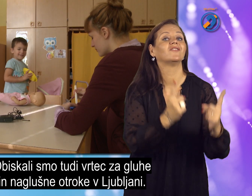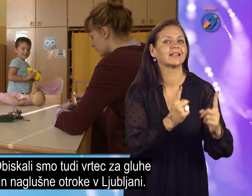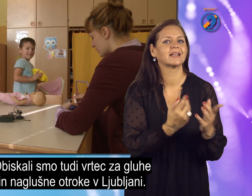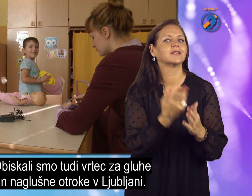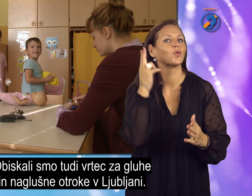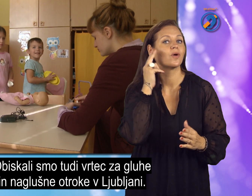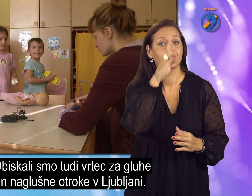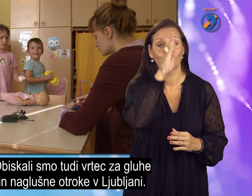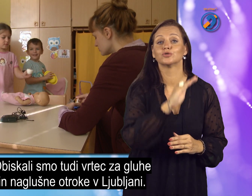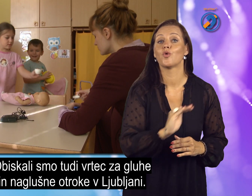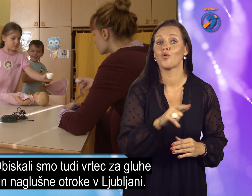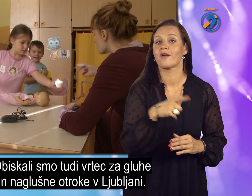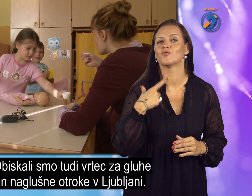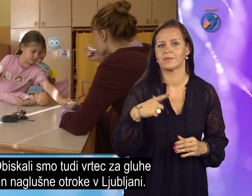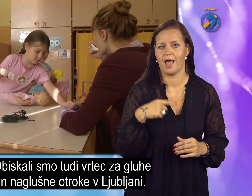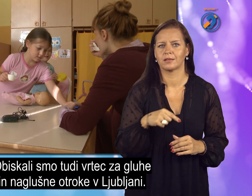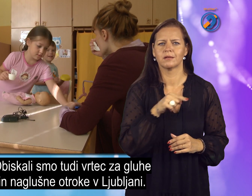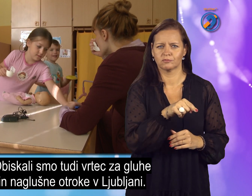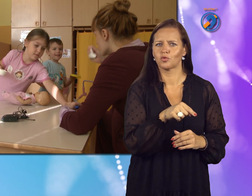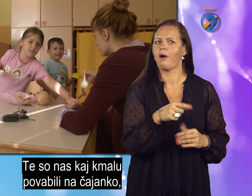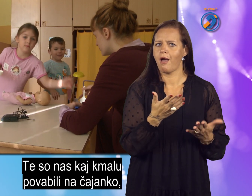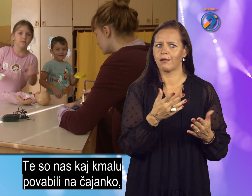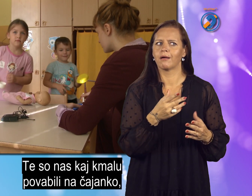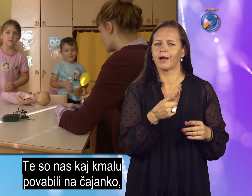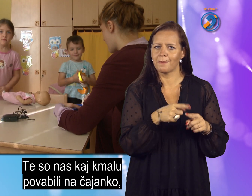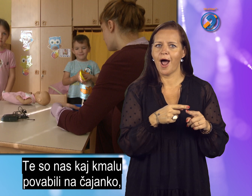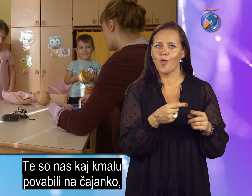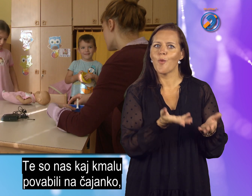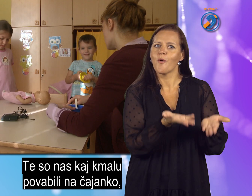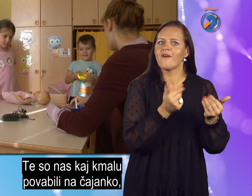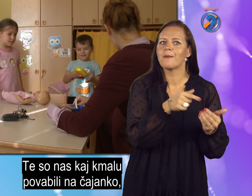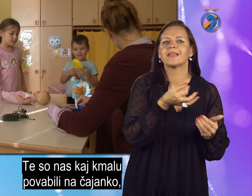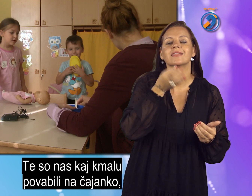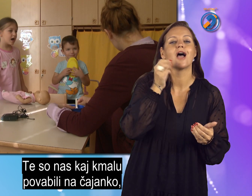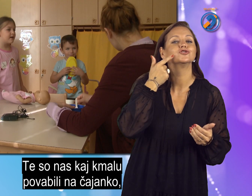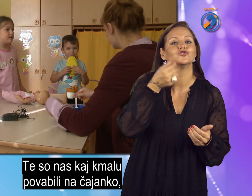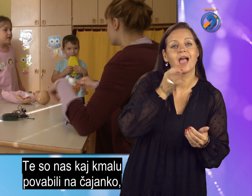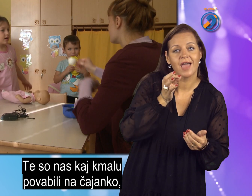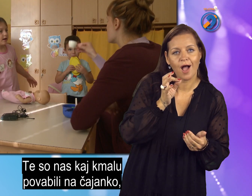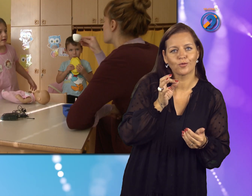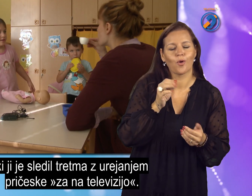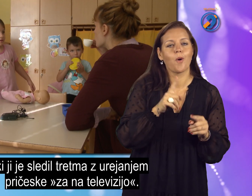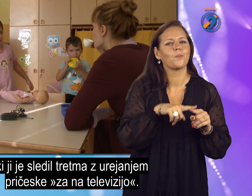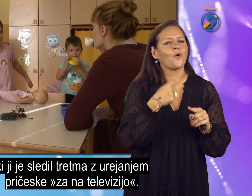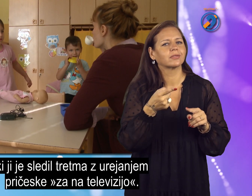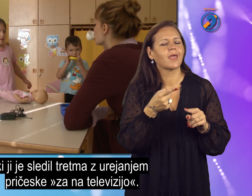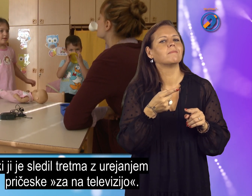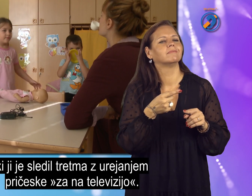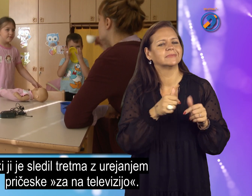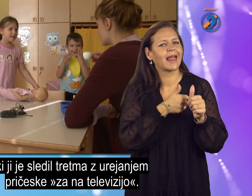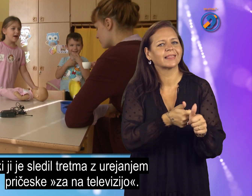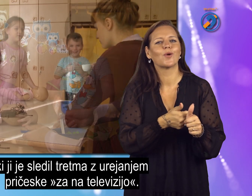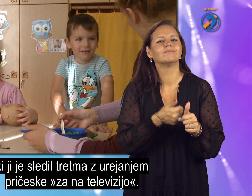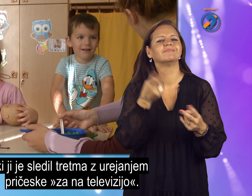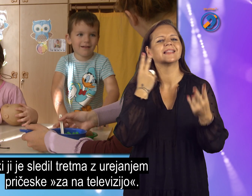Obiskali smo tudi vrtec za gluhe in naglušne otroke v Ljubljani. Ti so nas kaj kmalu povabili na čajanko, ki je